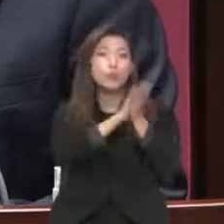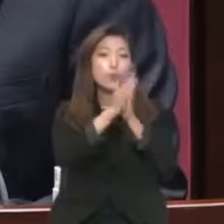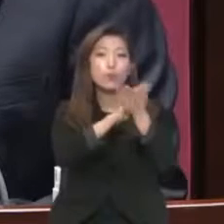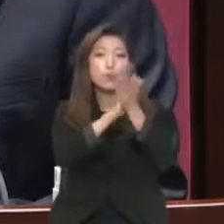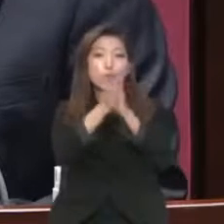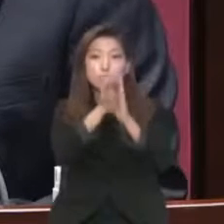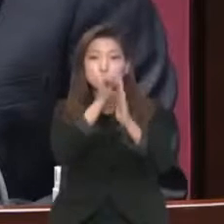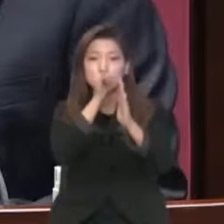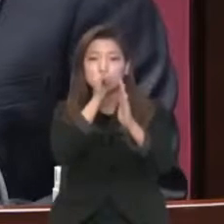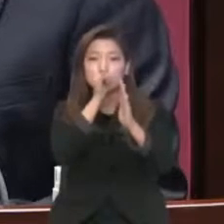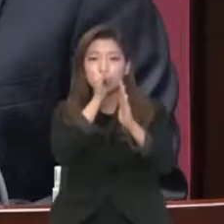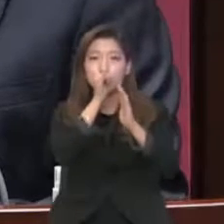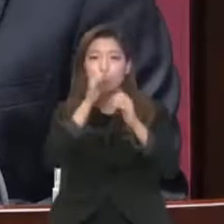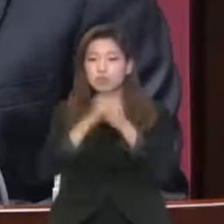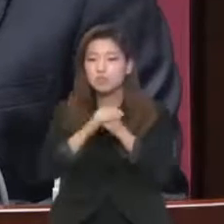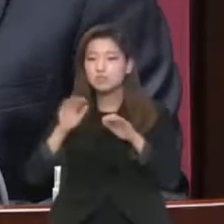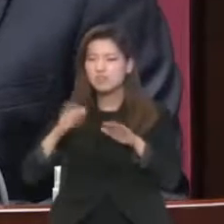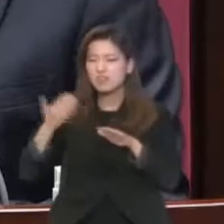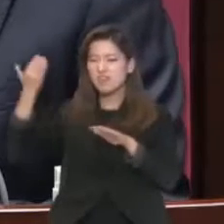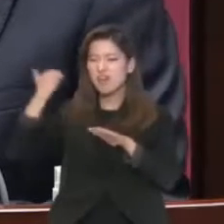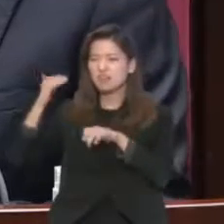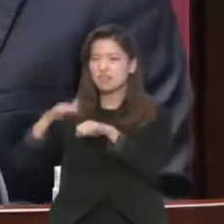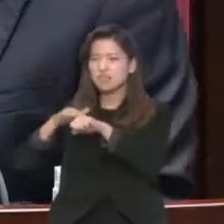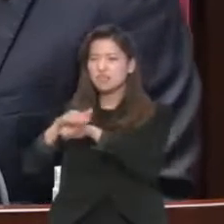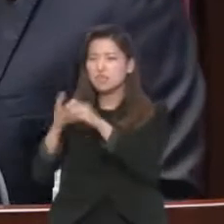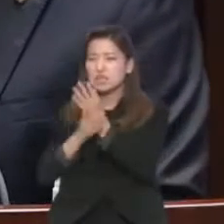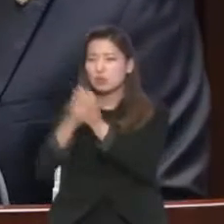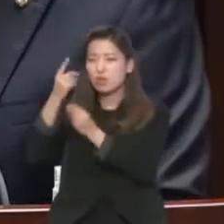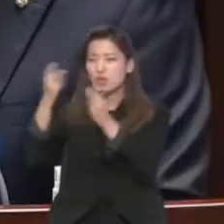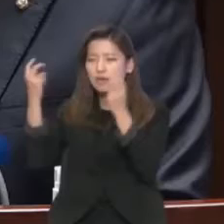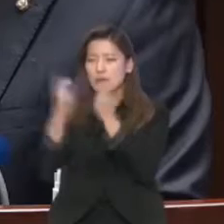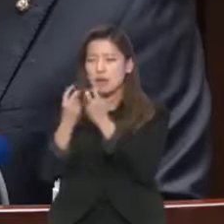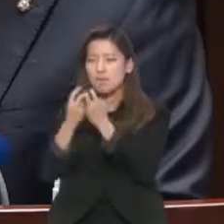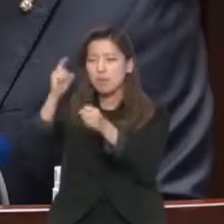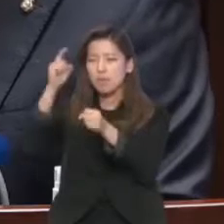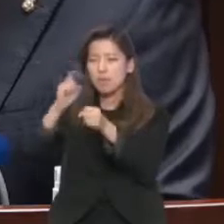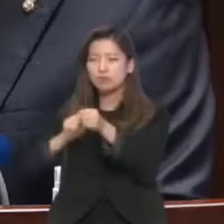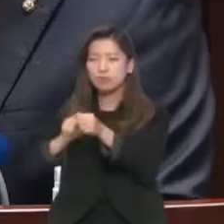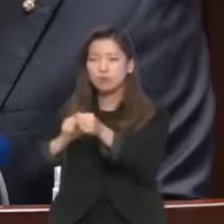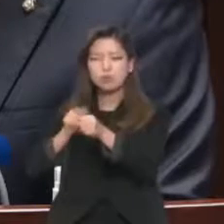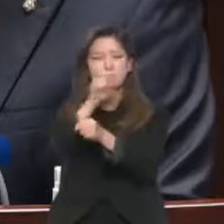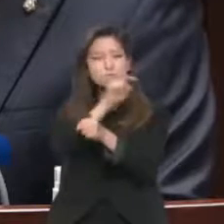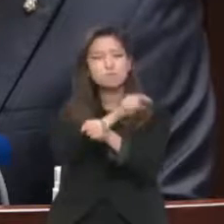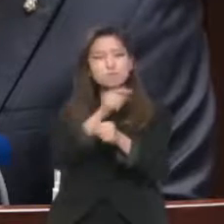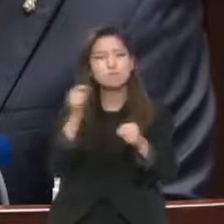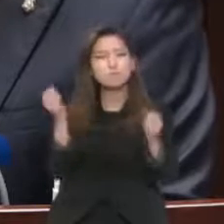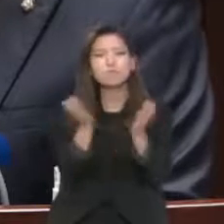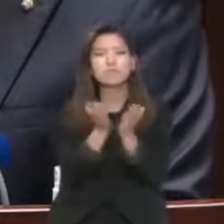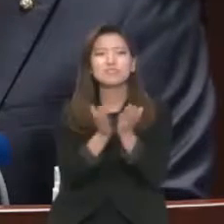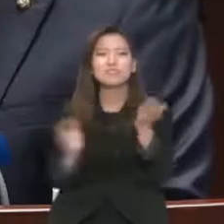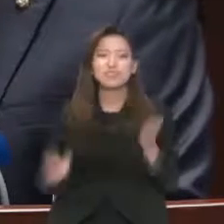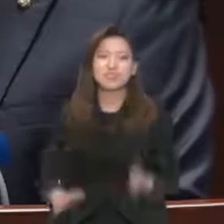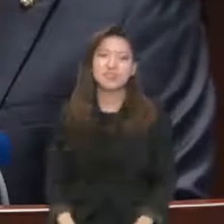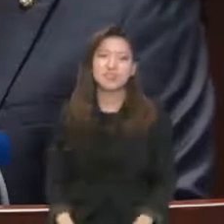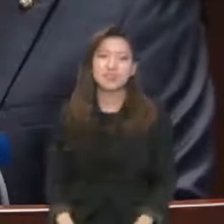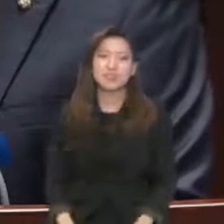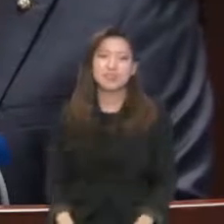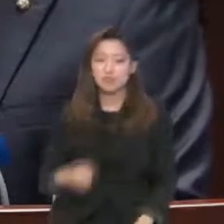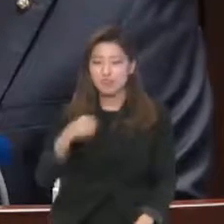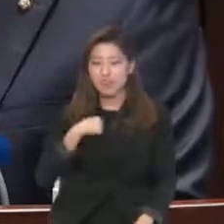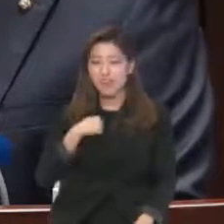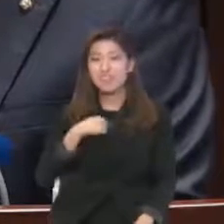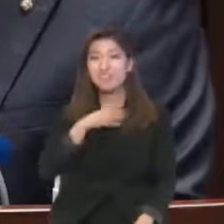우리가 주목해야 한다고 생각합니다. 조금 기성세대로서는 이해할 수 없는 측면이기도 하고 그동안의